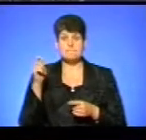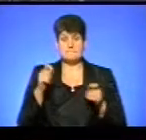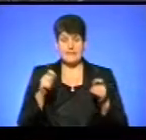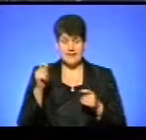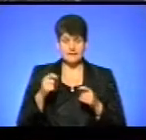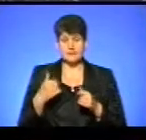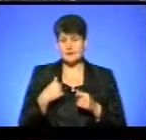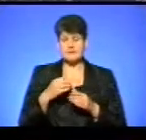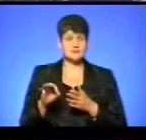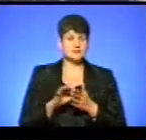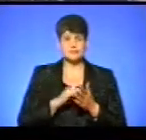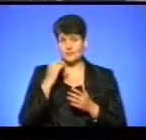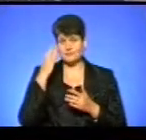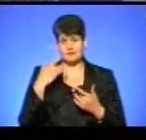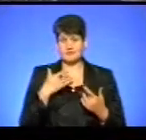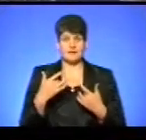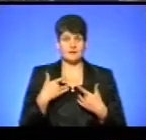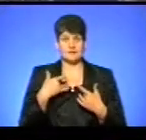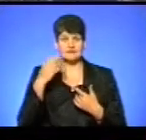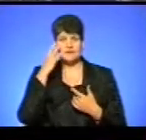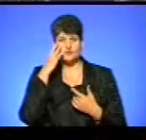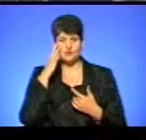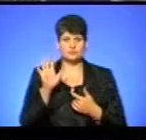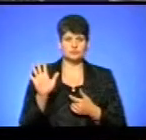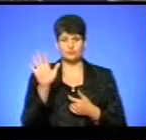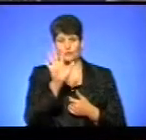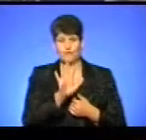собі зразу уявила драмтеатр на чорному фоні. І,